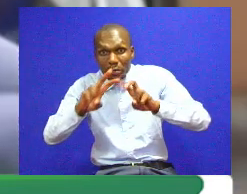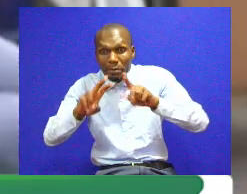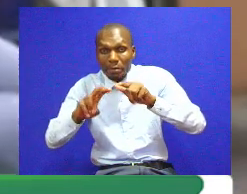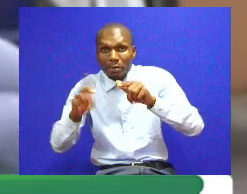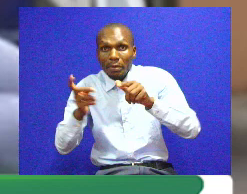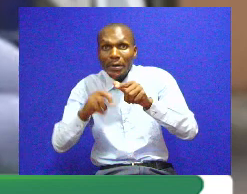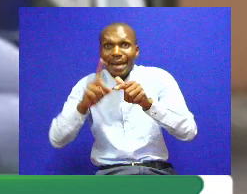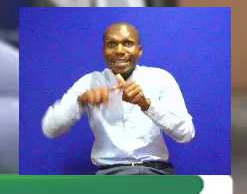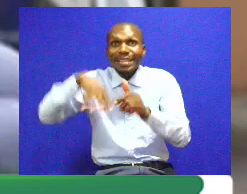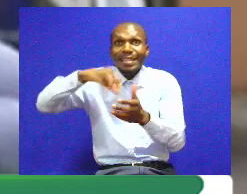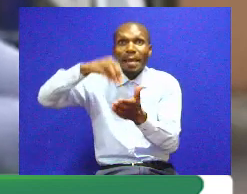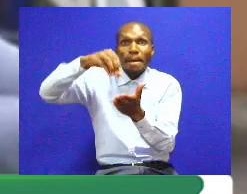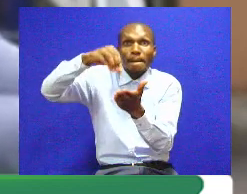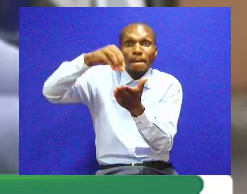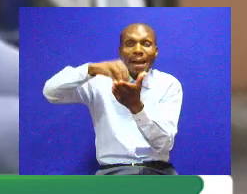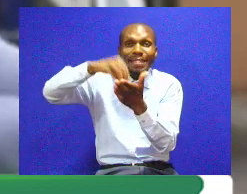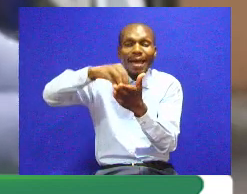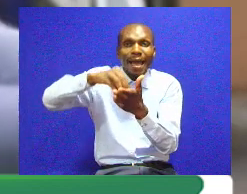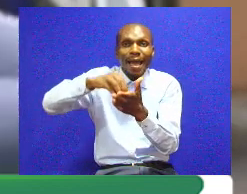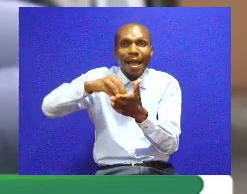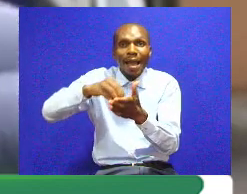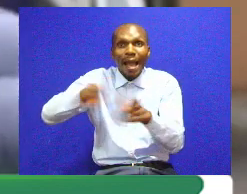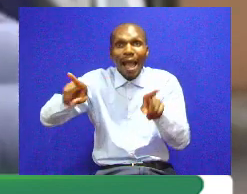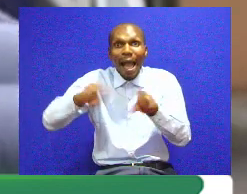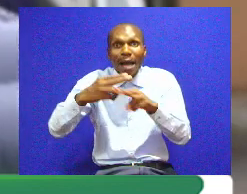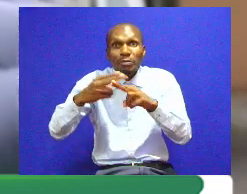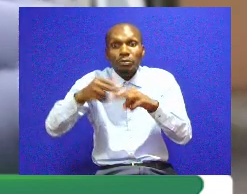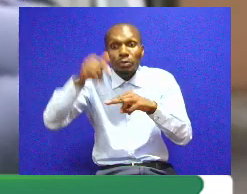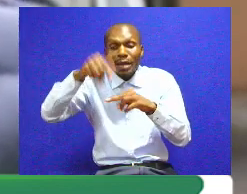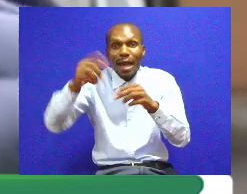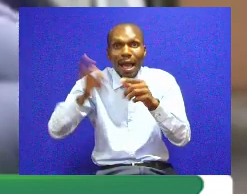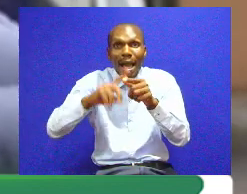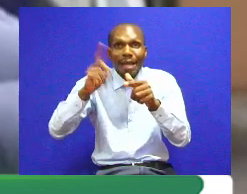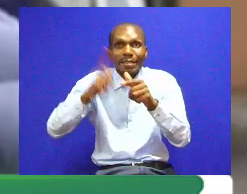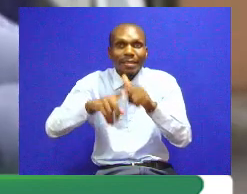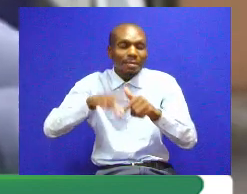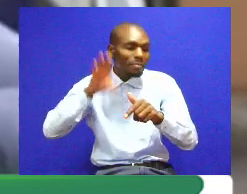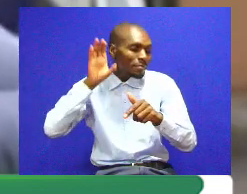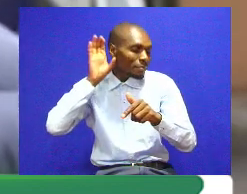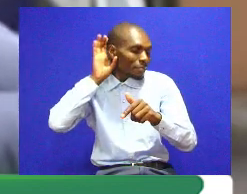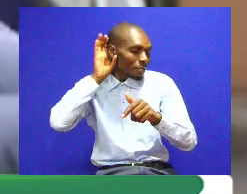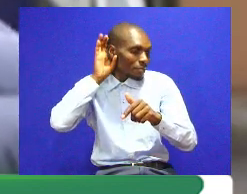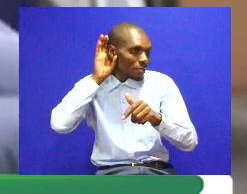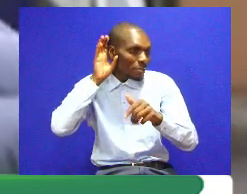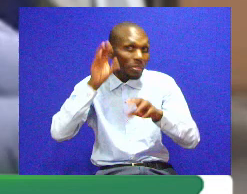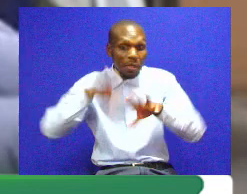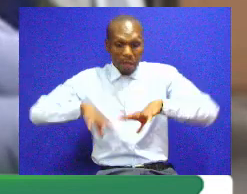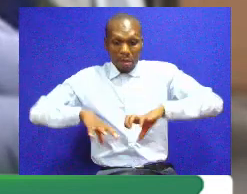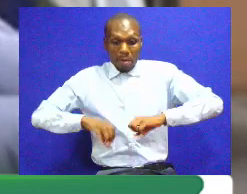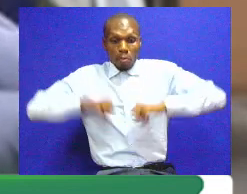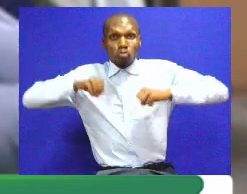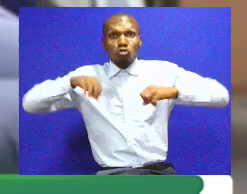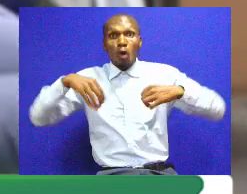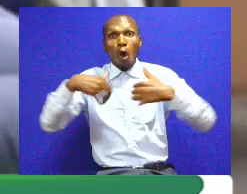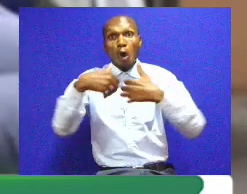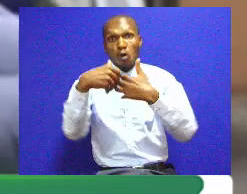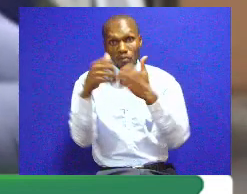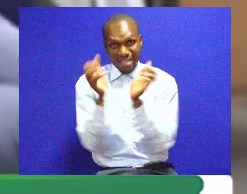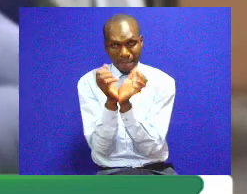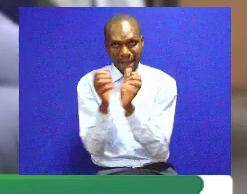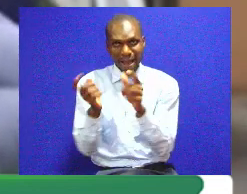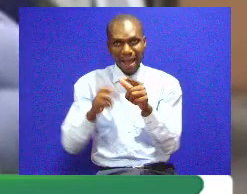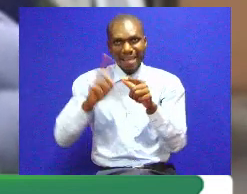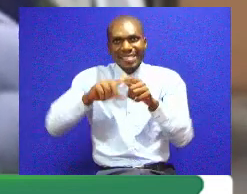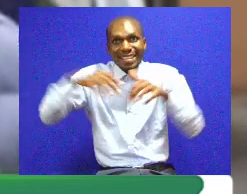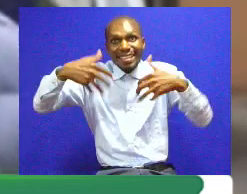This matter has only recently come to the attention of the senior management of the company. The